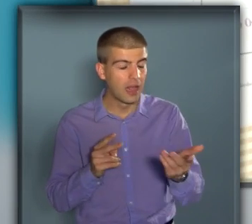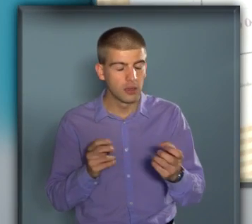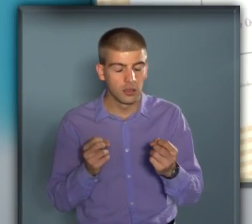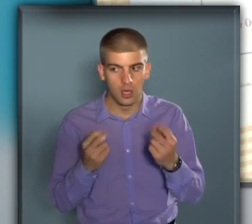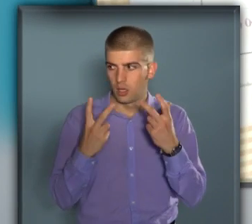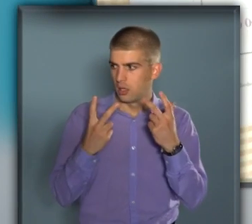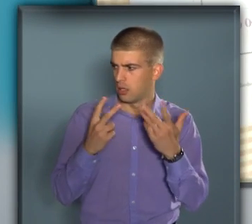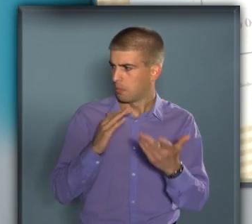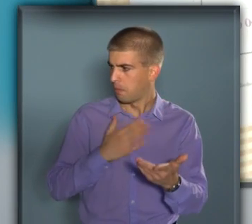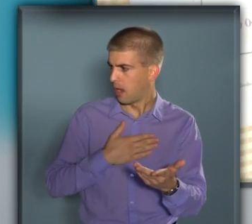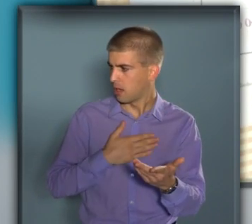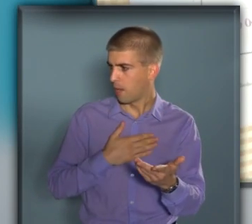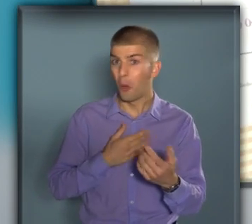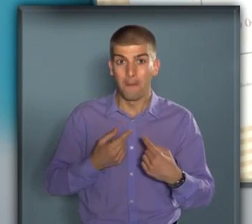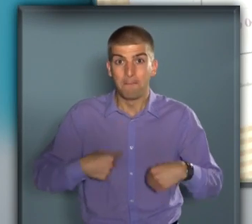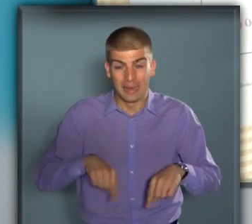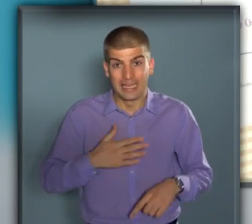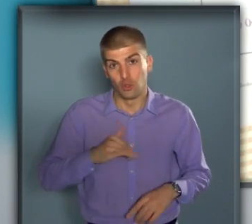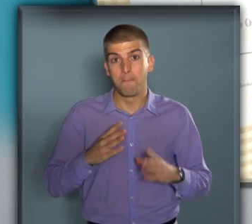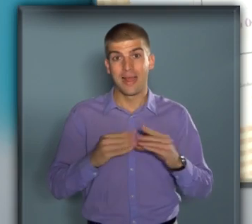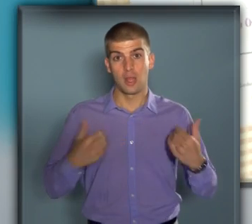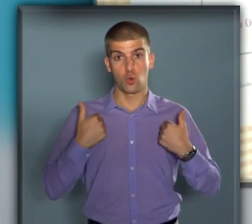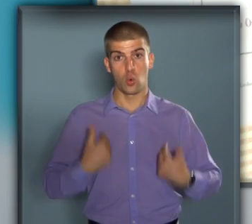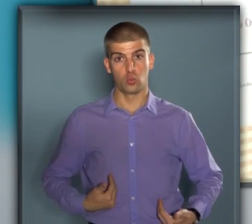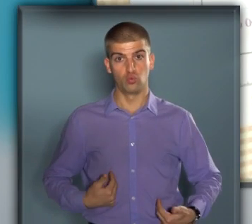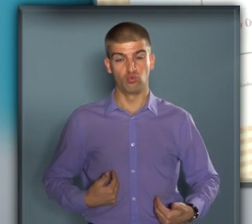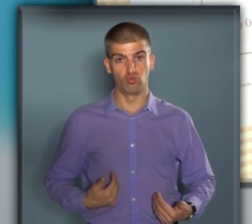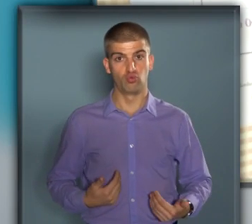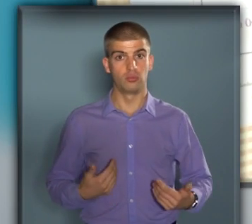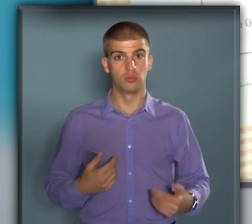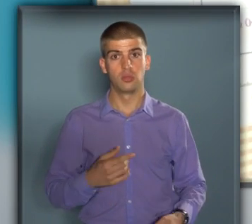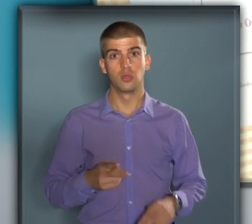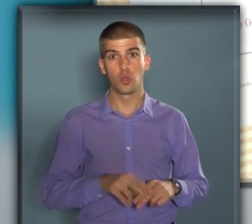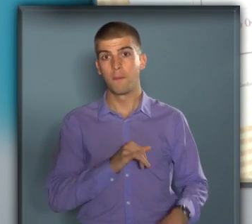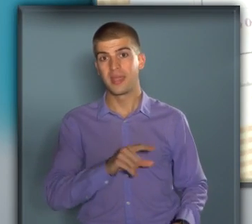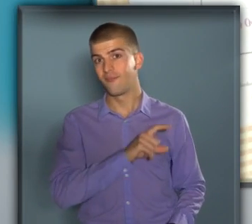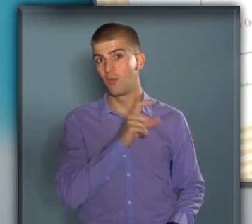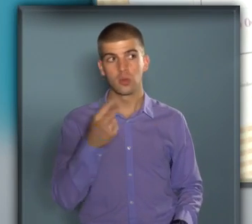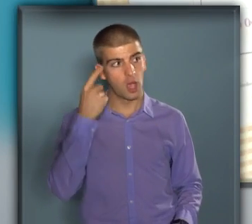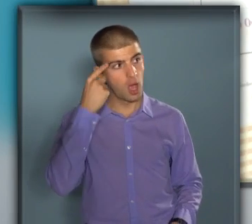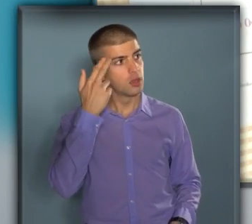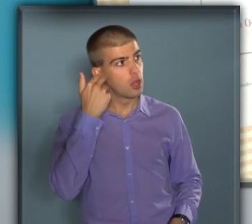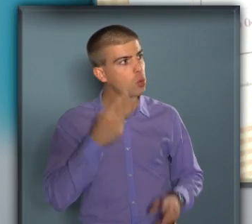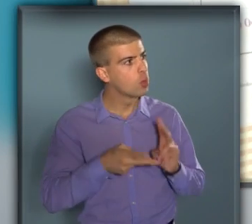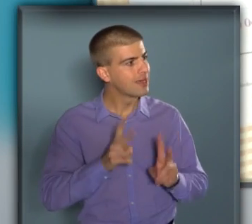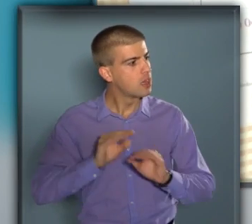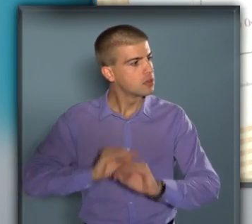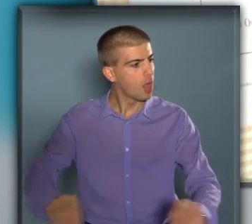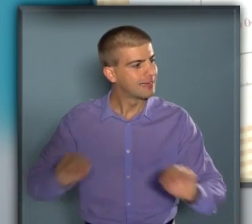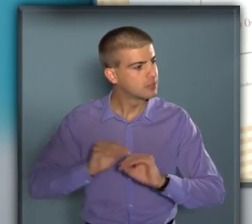azoknak is, nekünk, akik nevelők vagyunk, hiszen én is pedagógus vagyok alapvetően, hiszen éveket tanulunk arról, hogy hogyan tanítsunk